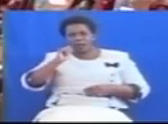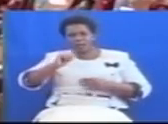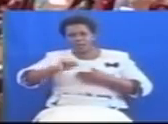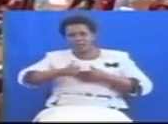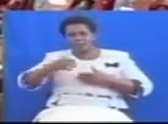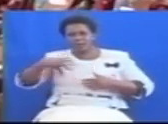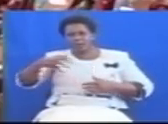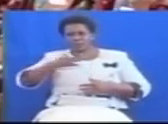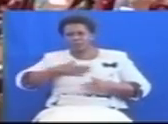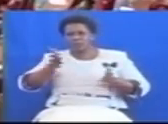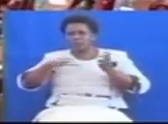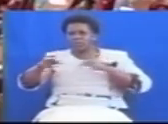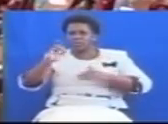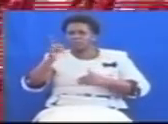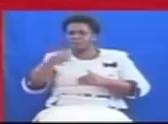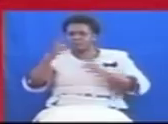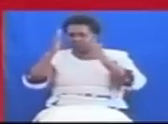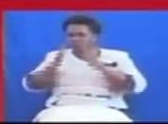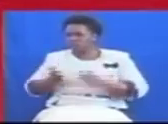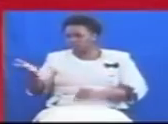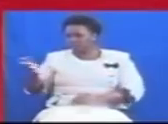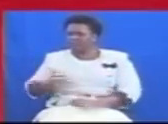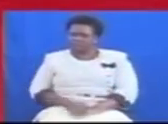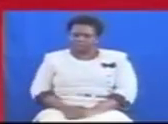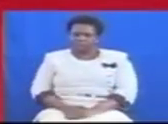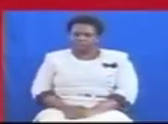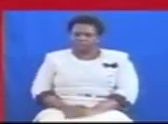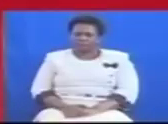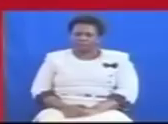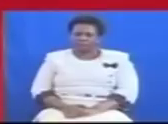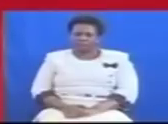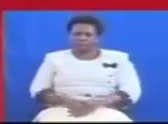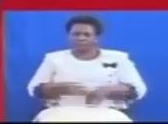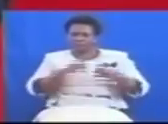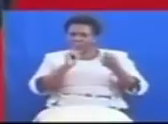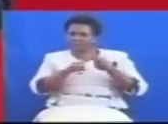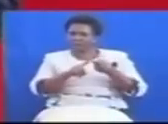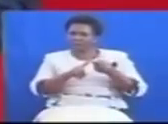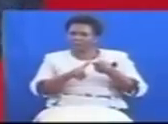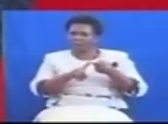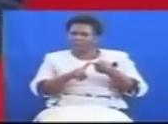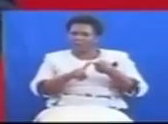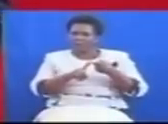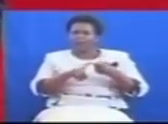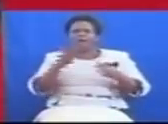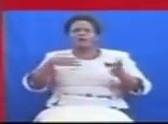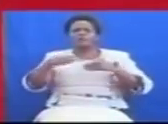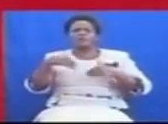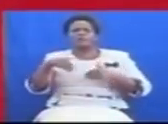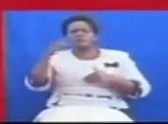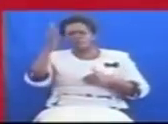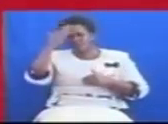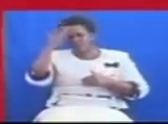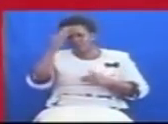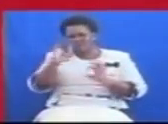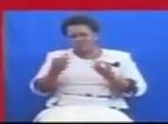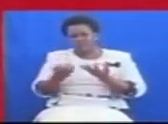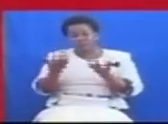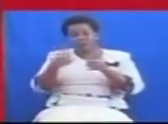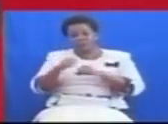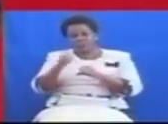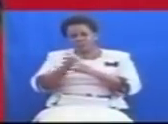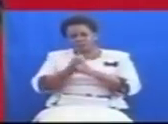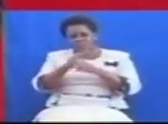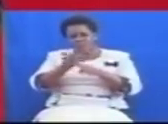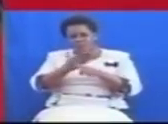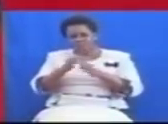kama ifuatavyo. Mheshimiwa Naibu Spika, swali lako la kwanza ni kwamba barabara hii inaweza kupata matengenezo wakati nasubiri mpango wa fedha ujao.